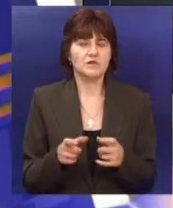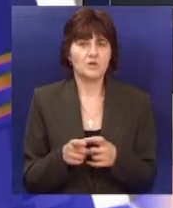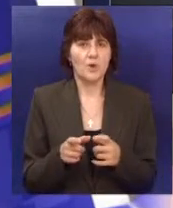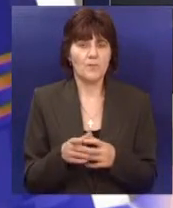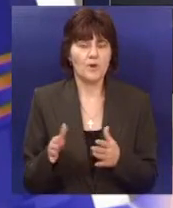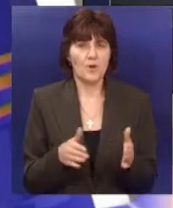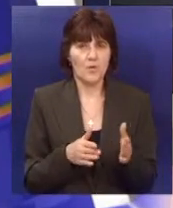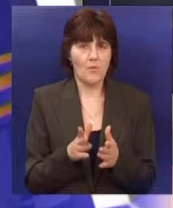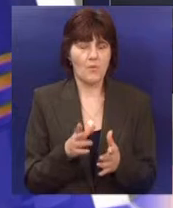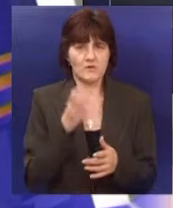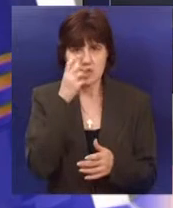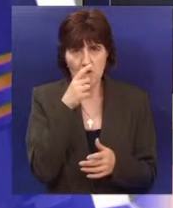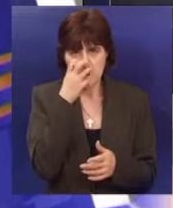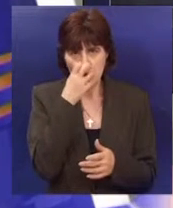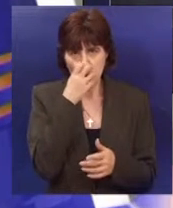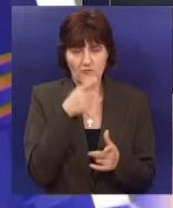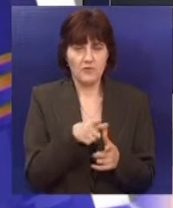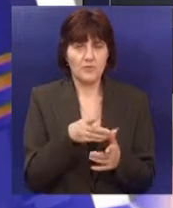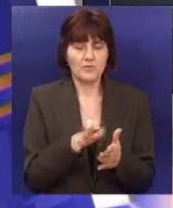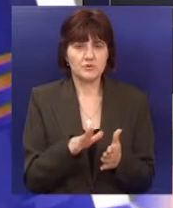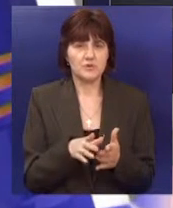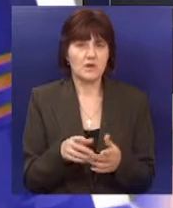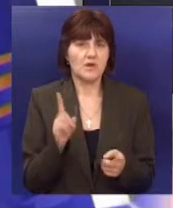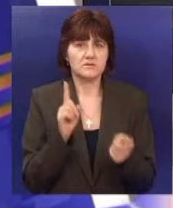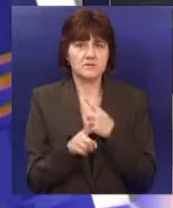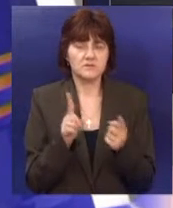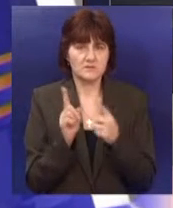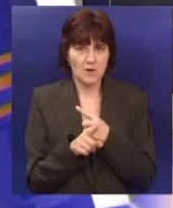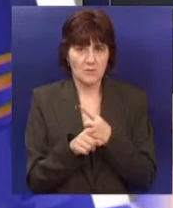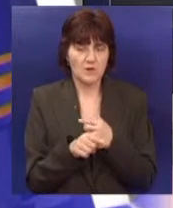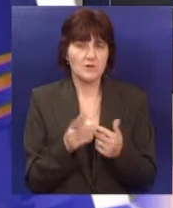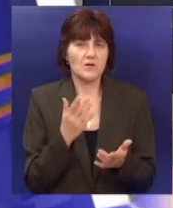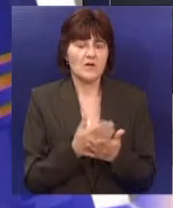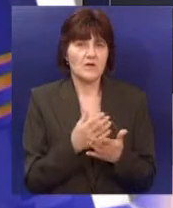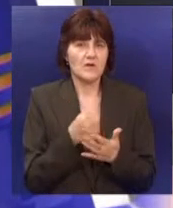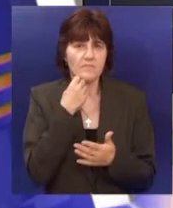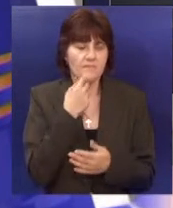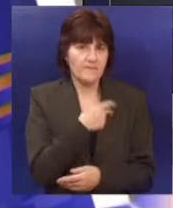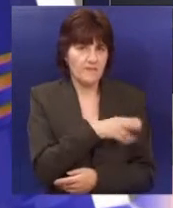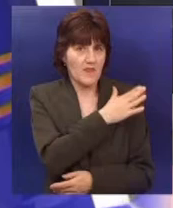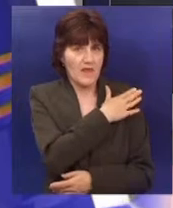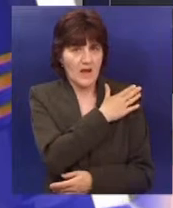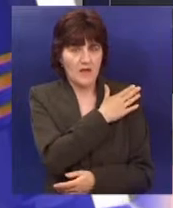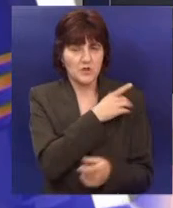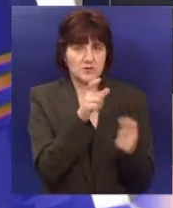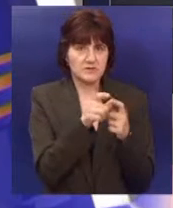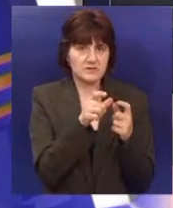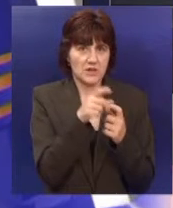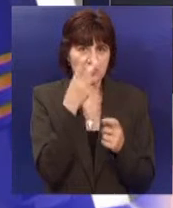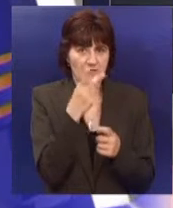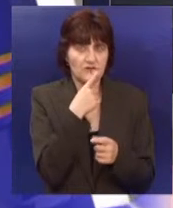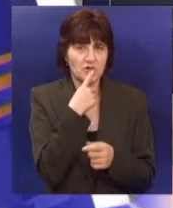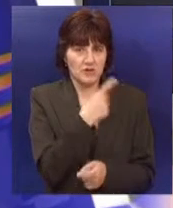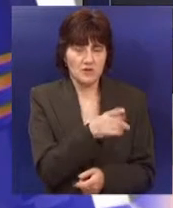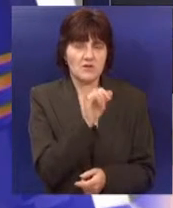Somborska ulica u Ljutovu je puštena u saobraćaj. Grad je za ovu investiciju izdvojio 3 miliona dinara. Prilikom obilaska ulice, gradonačelnik